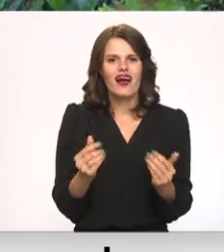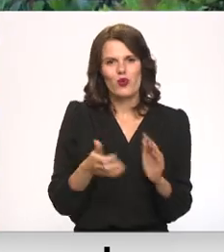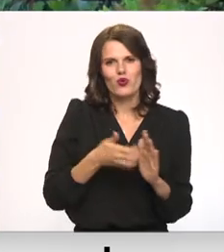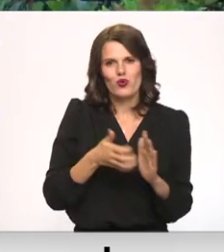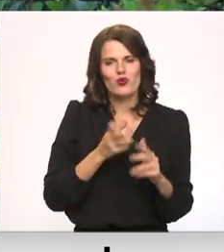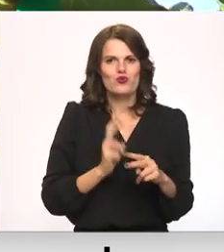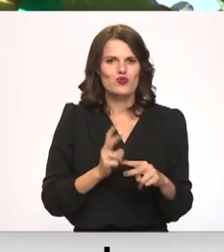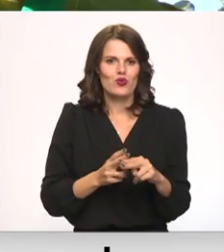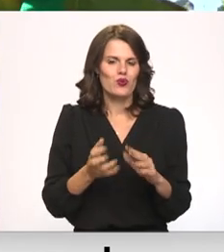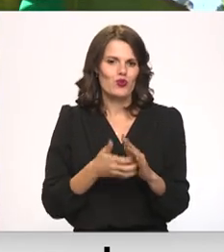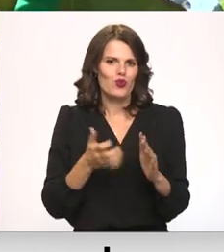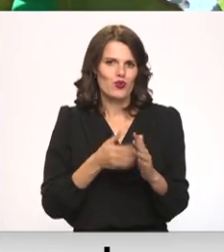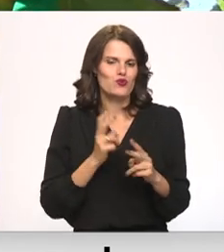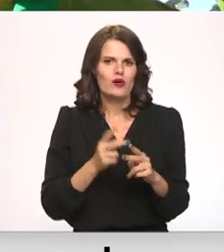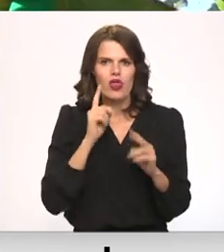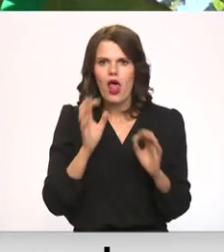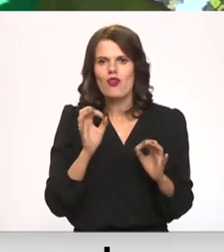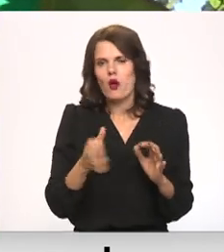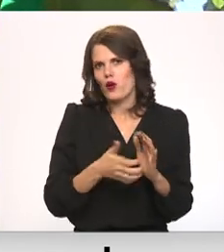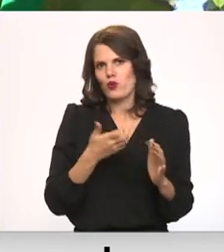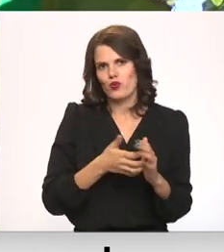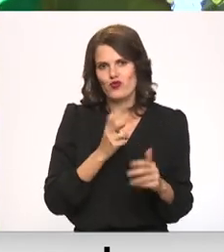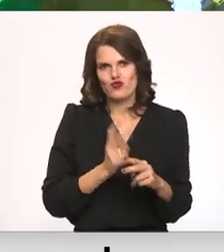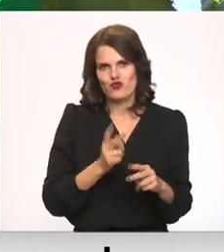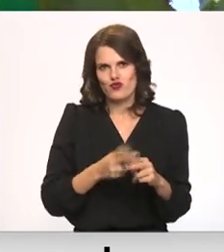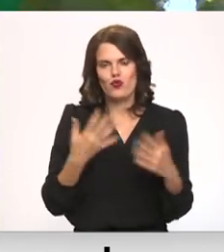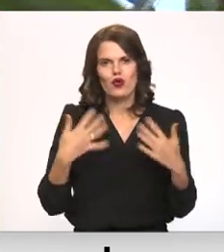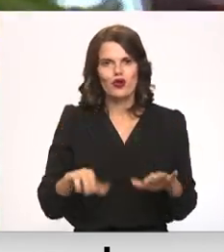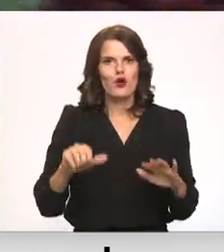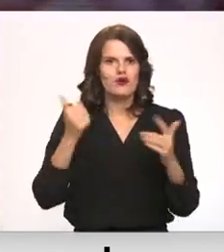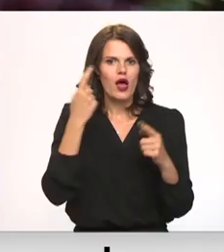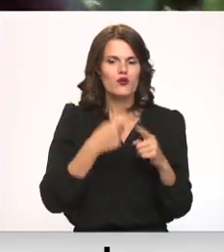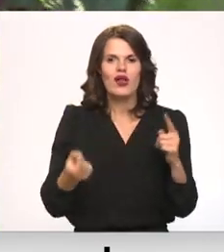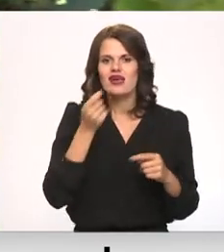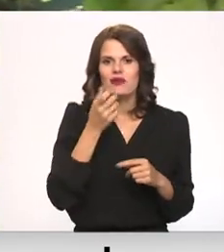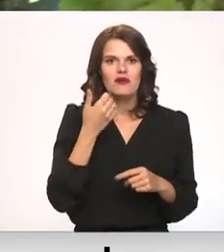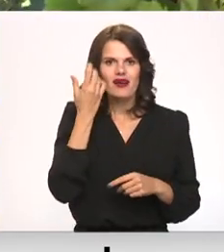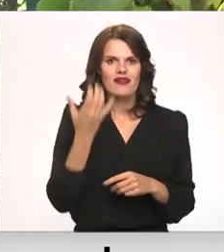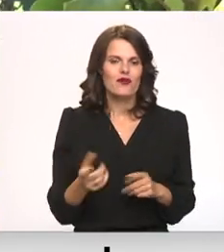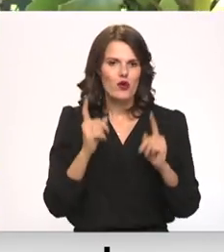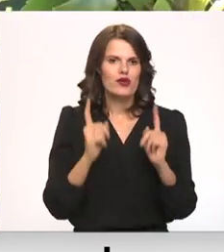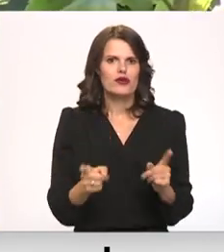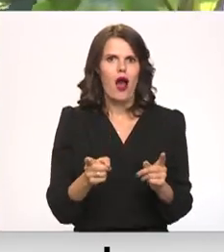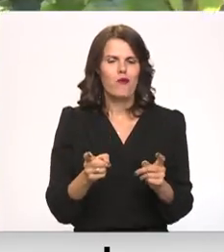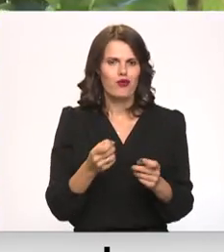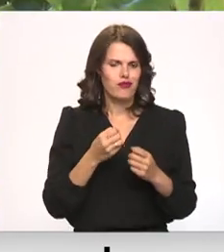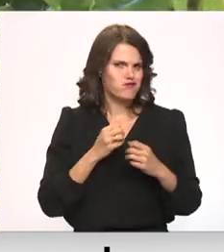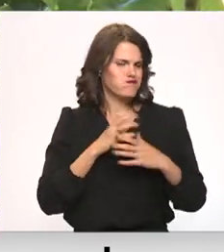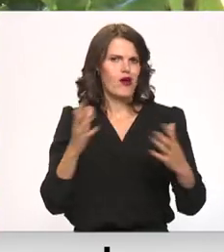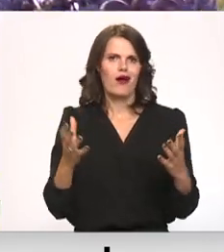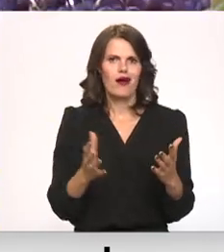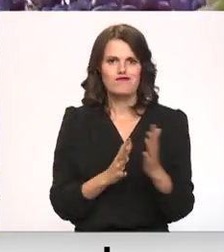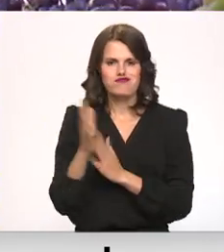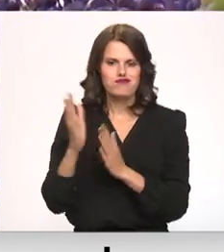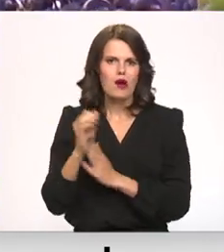trūkst cukurs, nenormāli trūkst. Jau 6. reizi septembrī, kad vīnogām jābūt pašā pilnbriedā, Bauskas